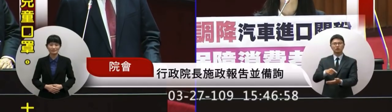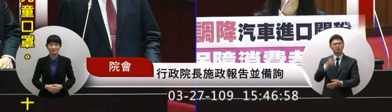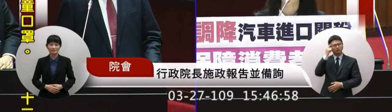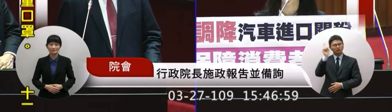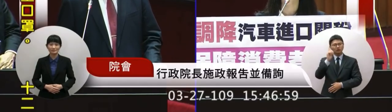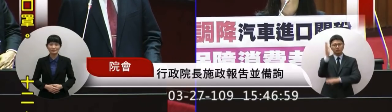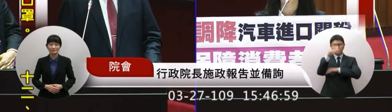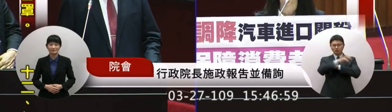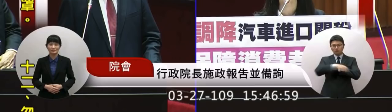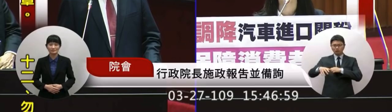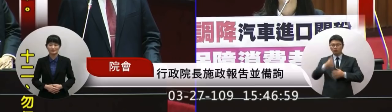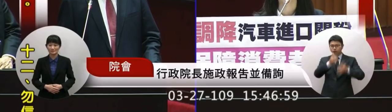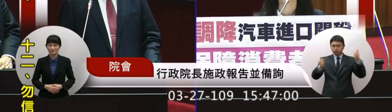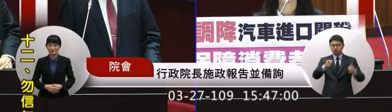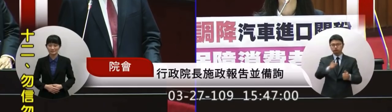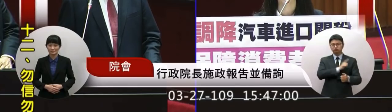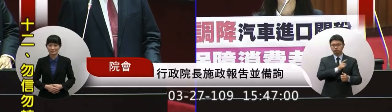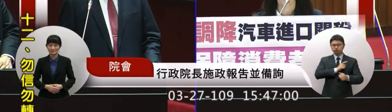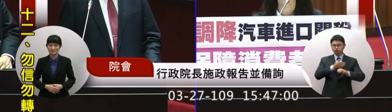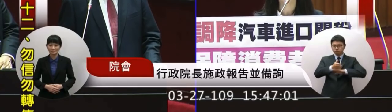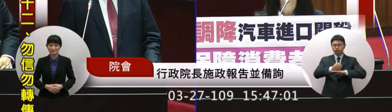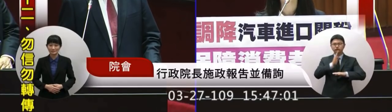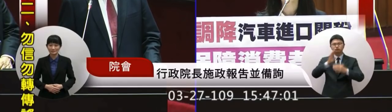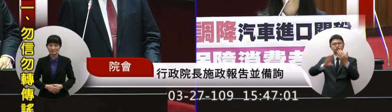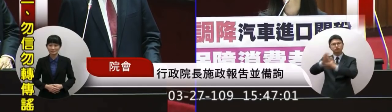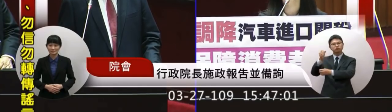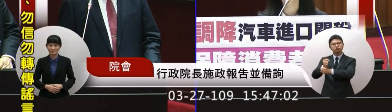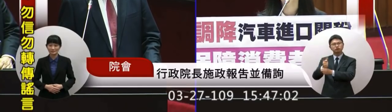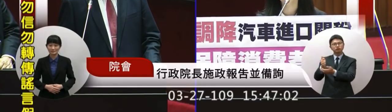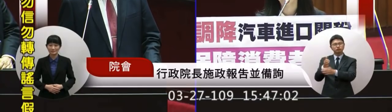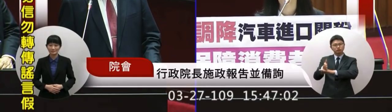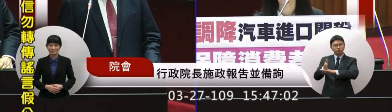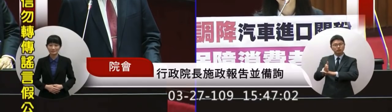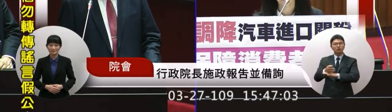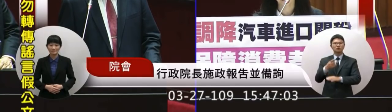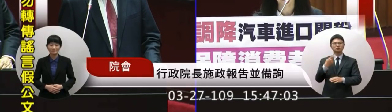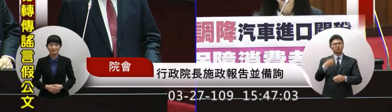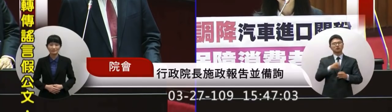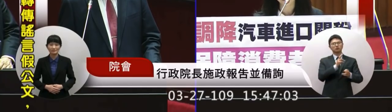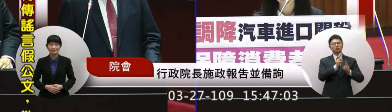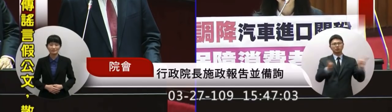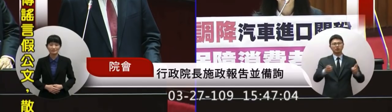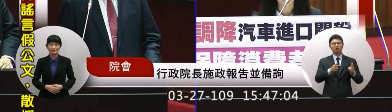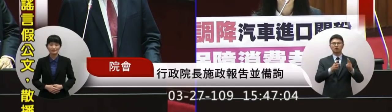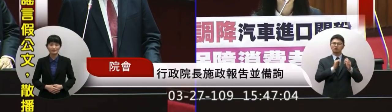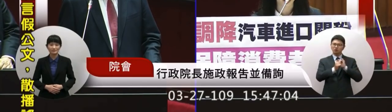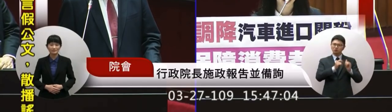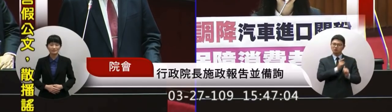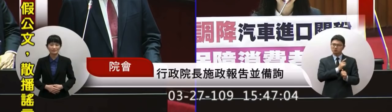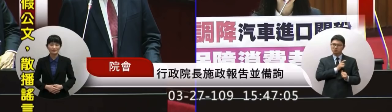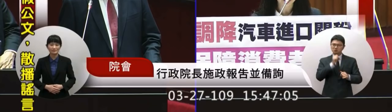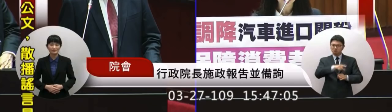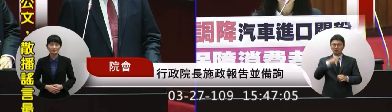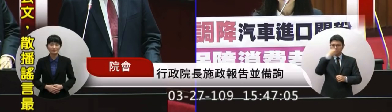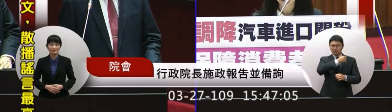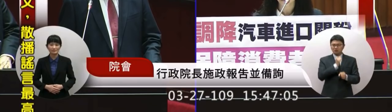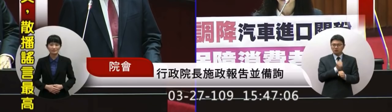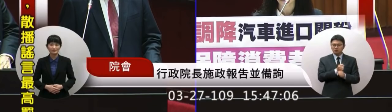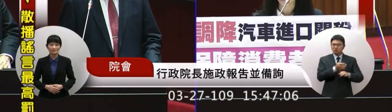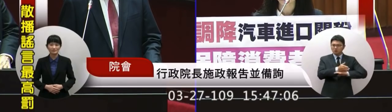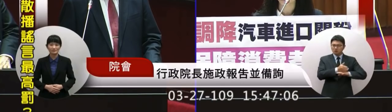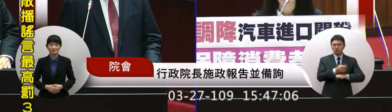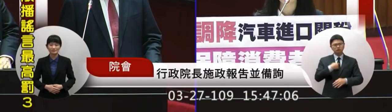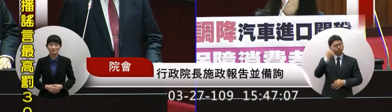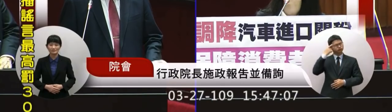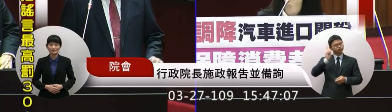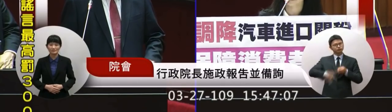部会首长们全部都开进口车的情况之下，却要求国人去买国产车，有点不符实际啦。那我们看